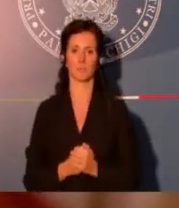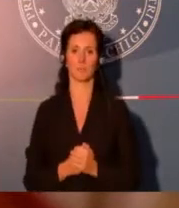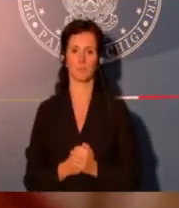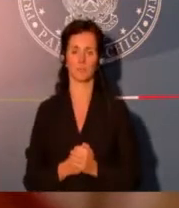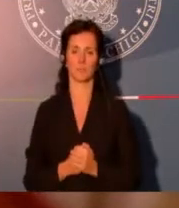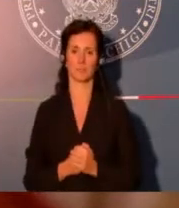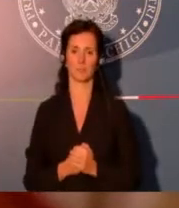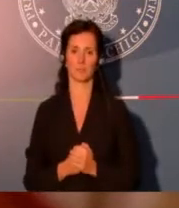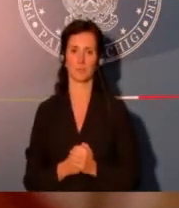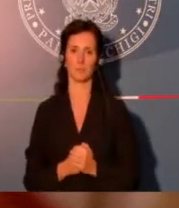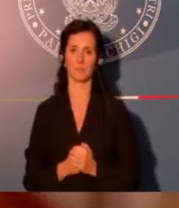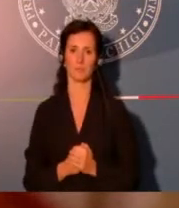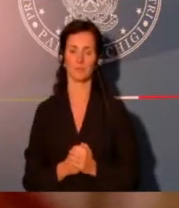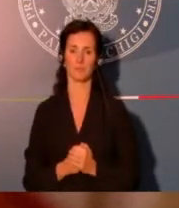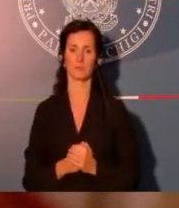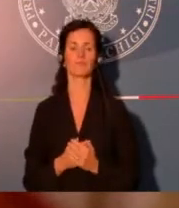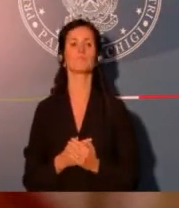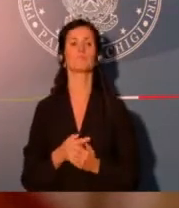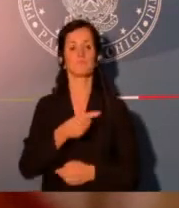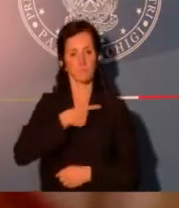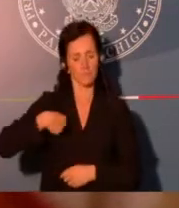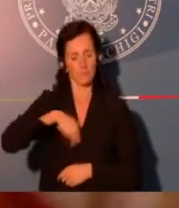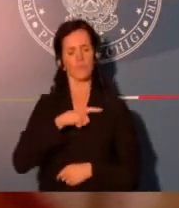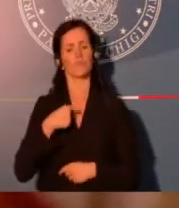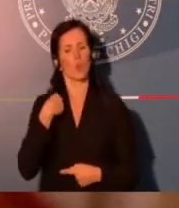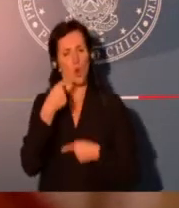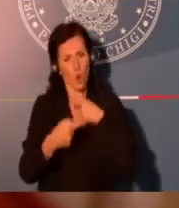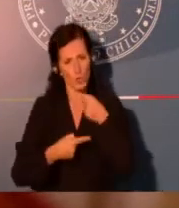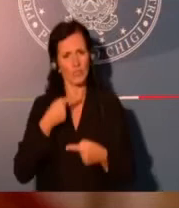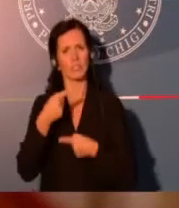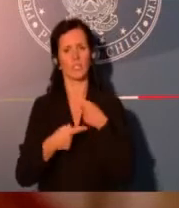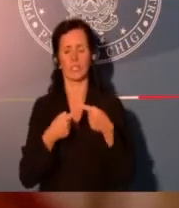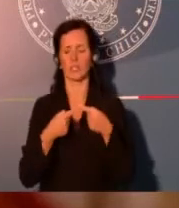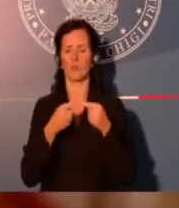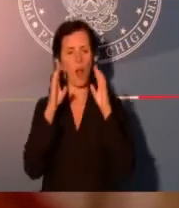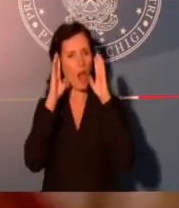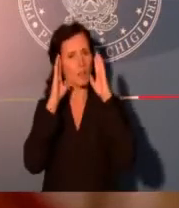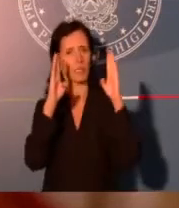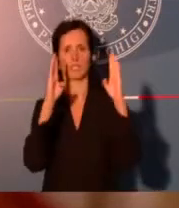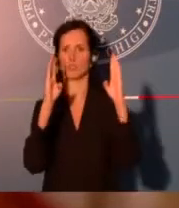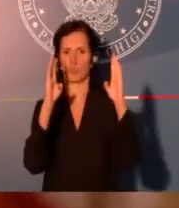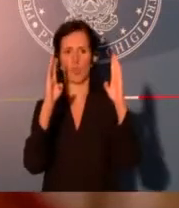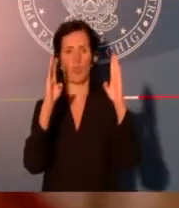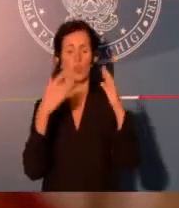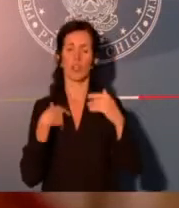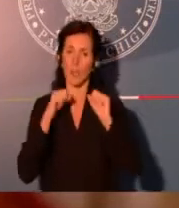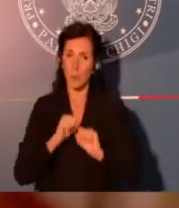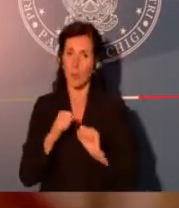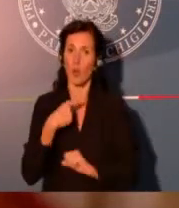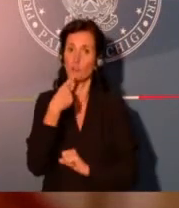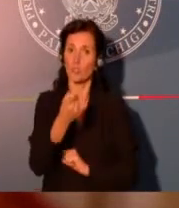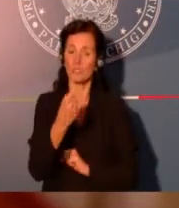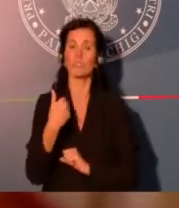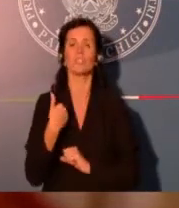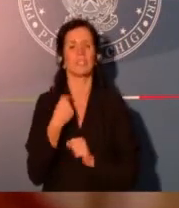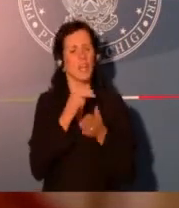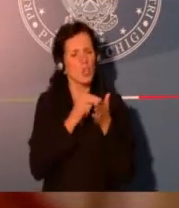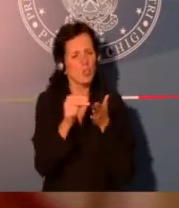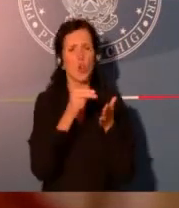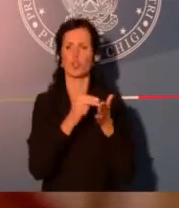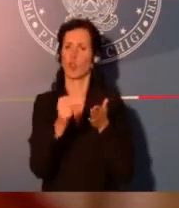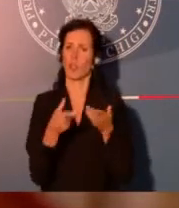Prestiamo e continueremo a prestare massima attenzione, permettetemi di dirlo e di